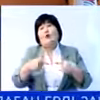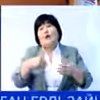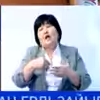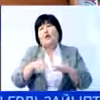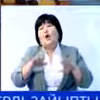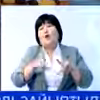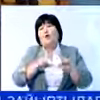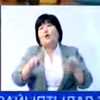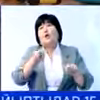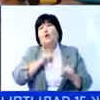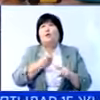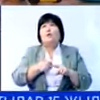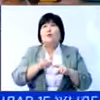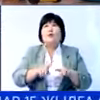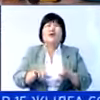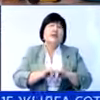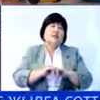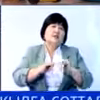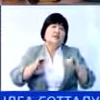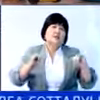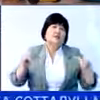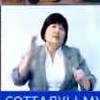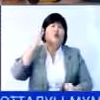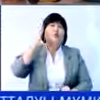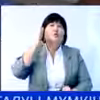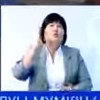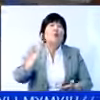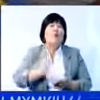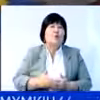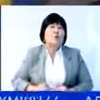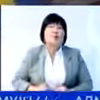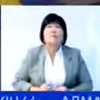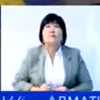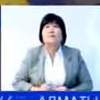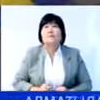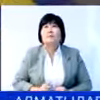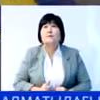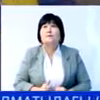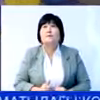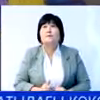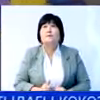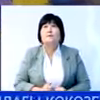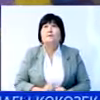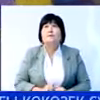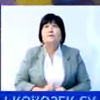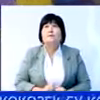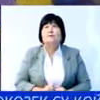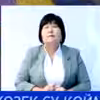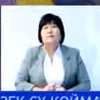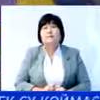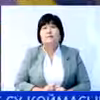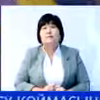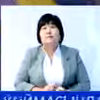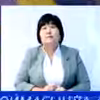орталықтың жұмысын мұнан әрі жандандыруды жоспарлап отыр. Әкімжан Жолтаев, Нұржан Мұзарайф, Досхан Сәтбай, Қызылорда телеарнасы, Арал ауданынан.